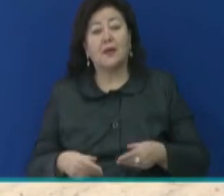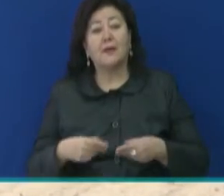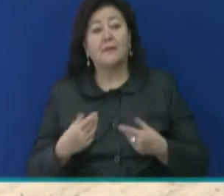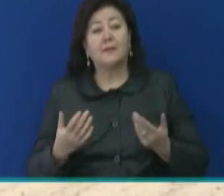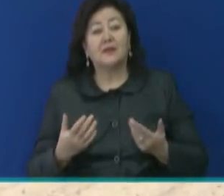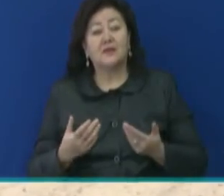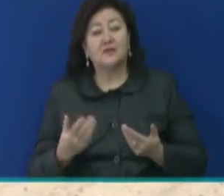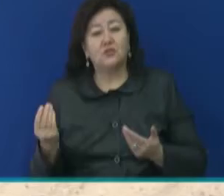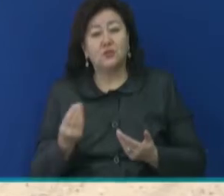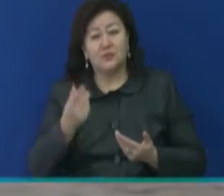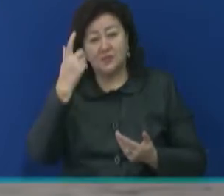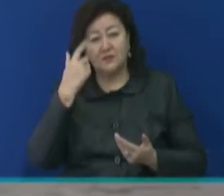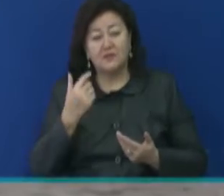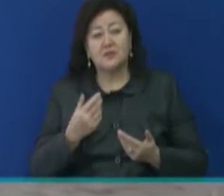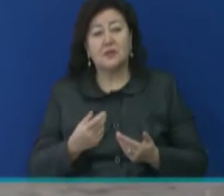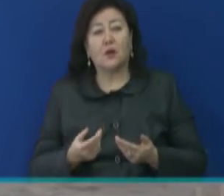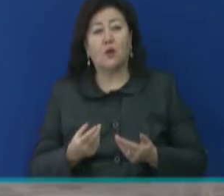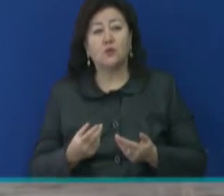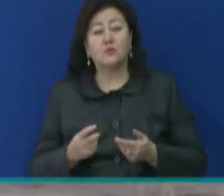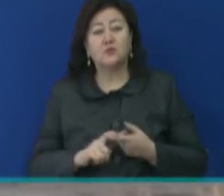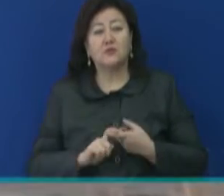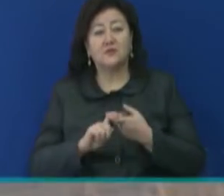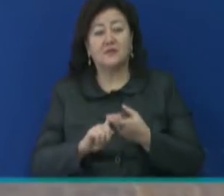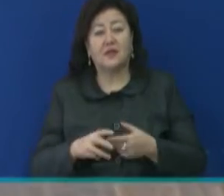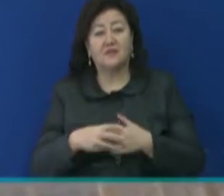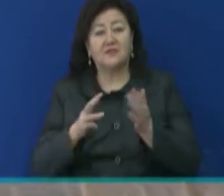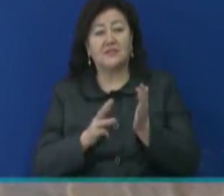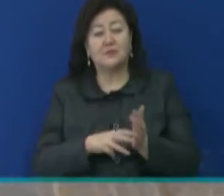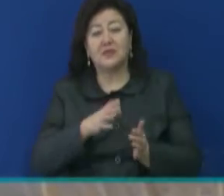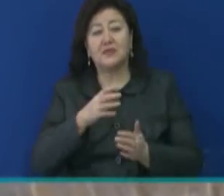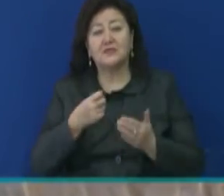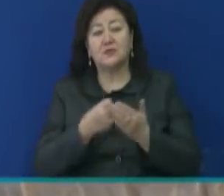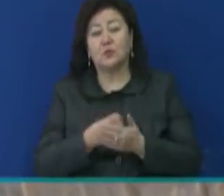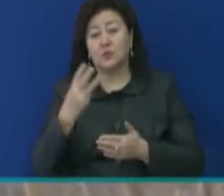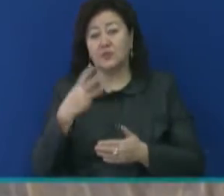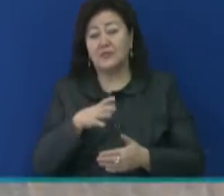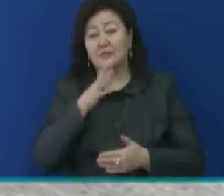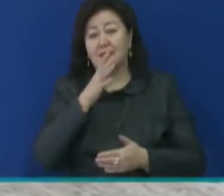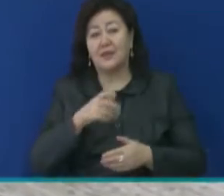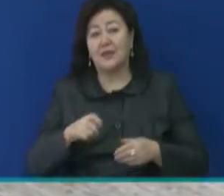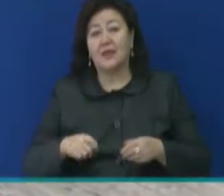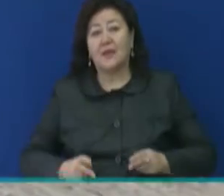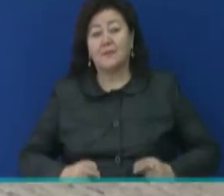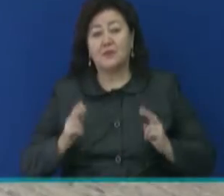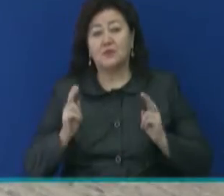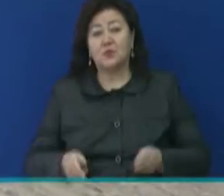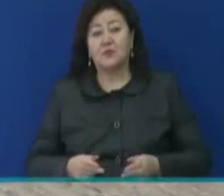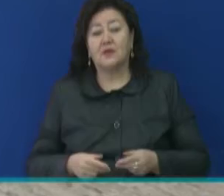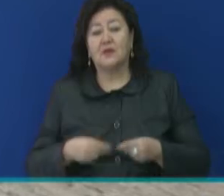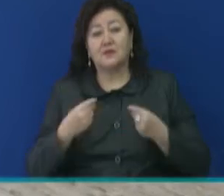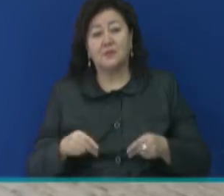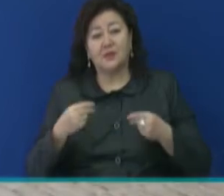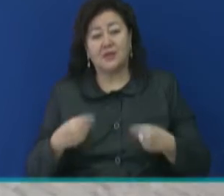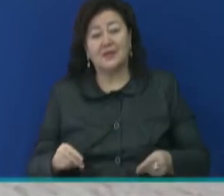Кроме того стало известно о причастности молодых людей в возрасте от 18 до 30 лет к преступлениям связанным со сбытом синтетических